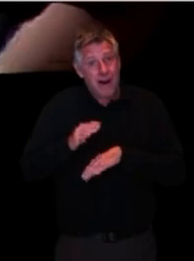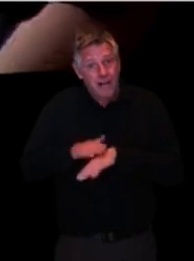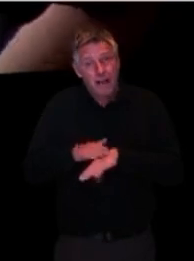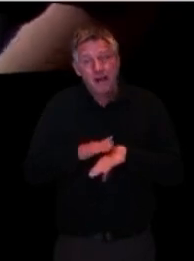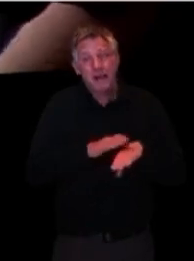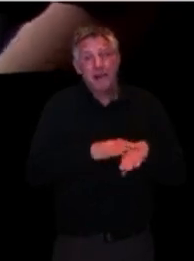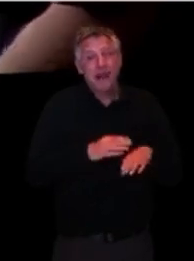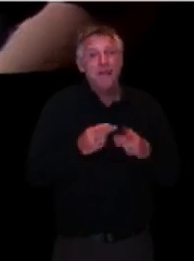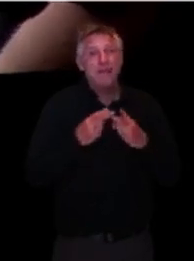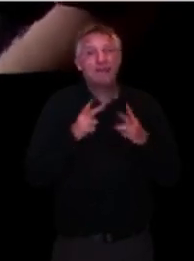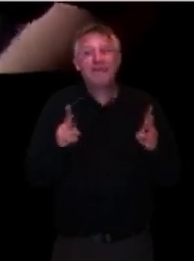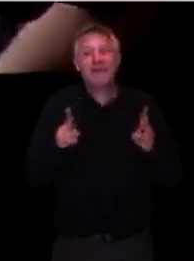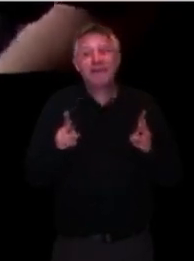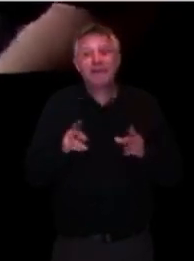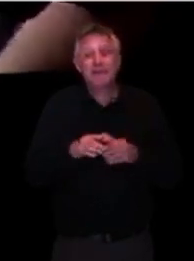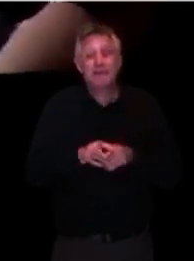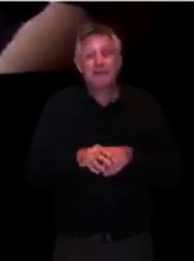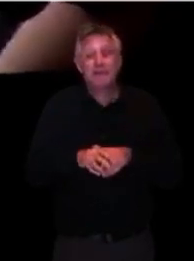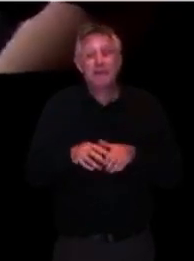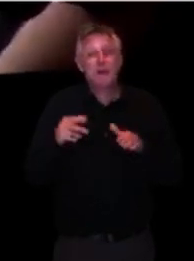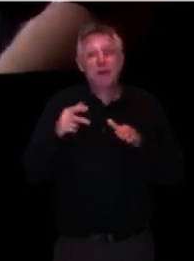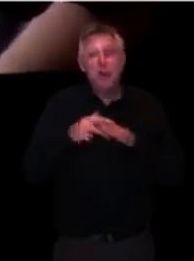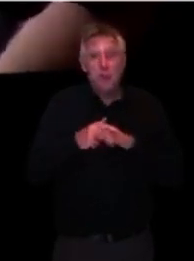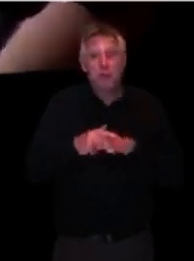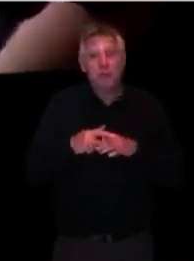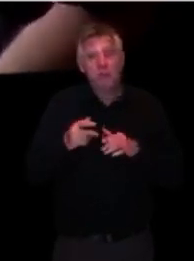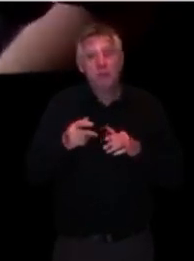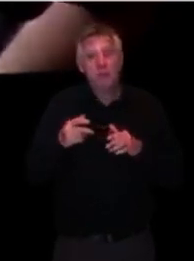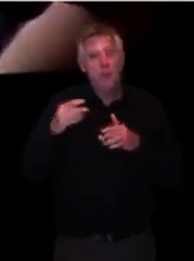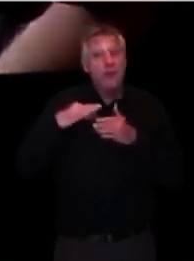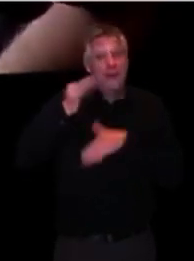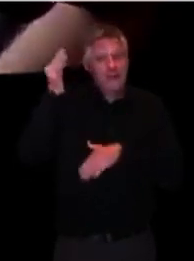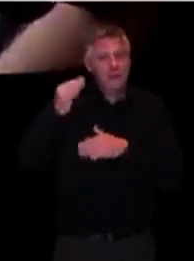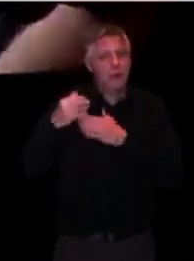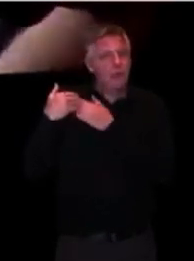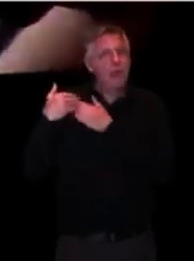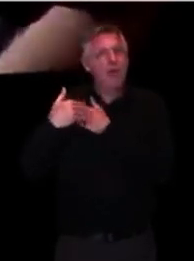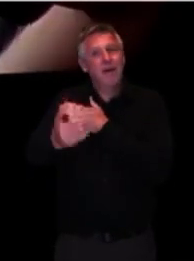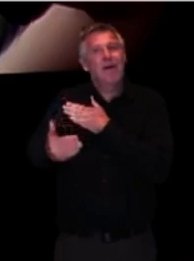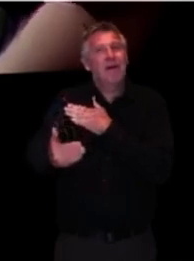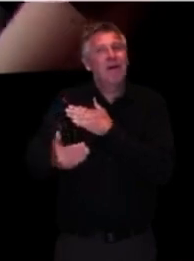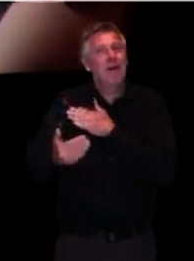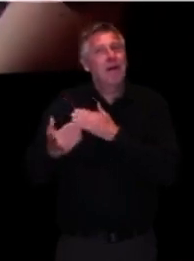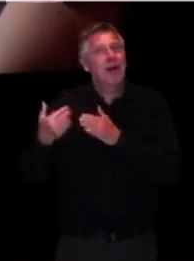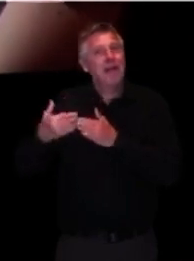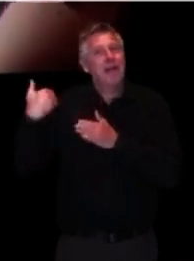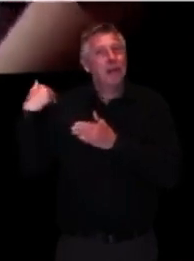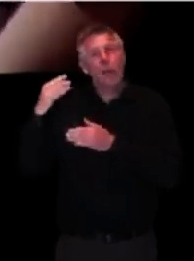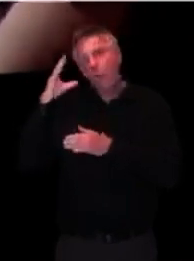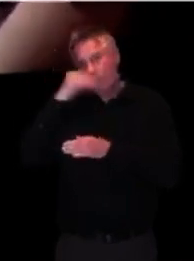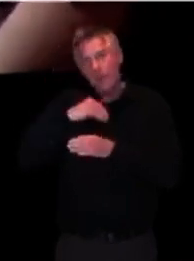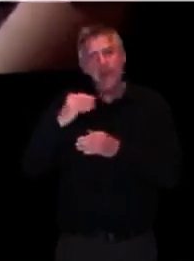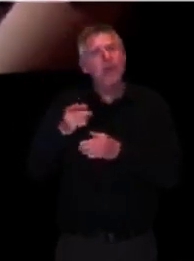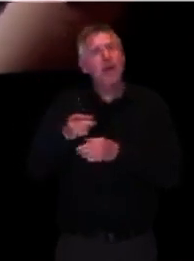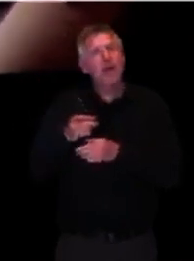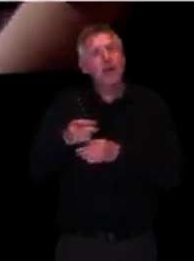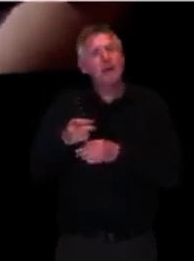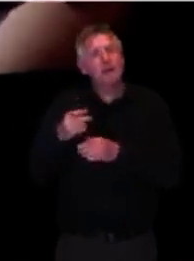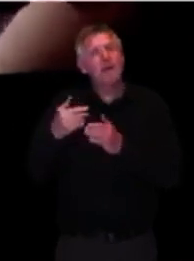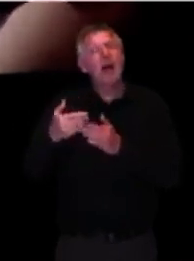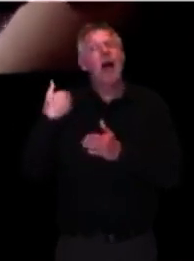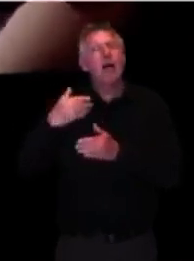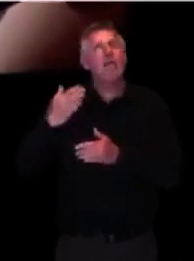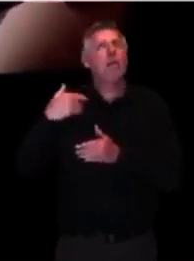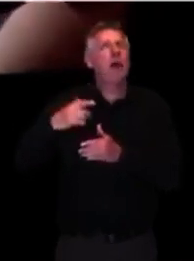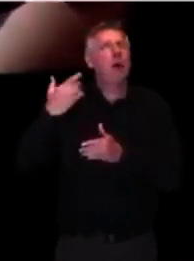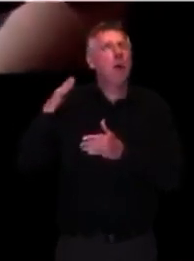la ville n'a pas commencé sous votre règne peut-être que nos rapport s seraient plus cordiaux parce qu'en effet ces conseils